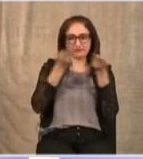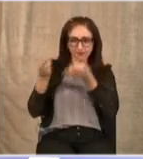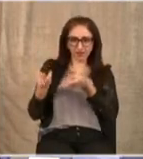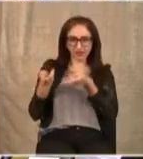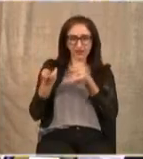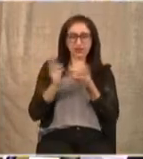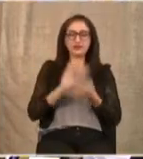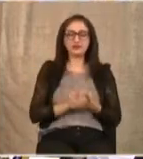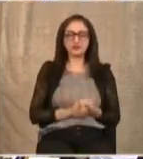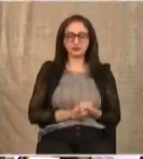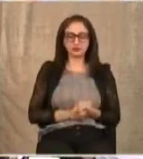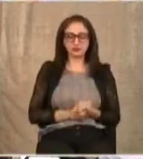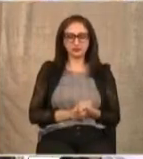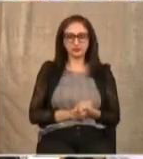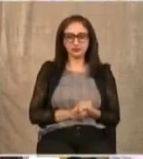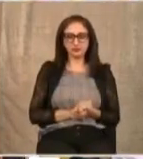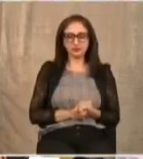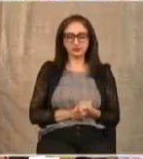سيادته